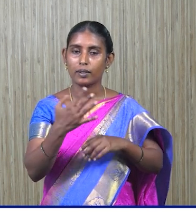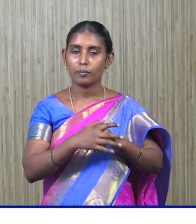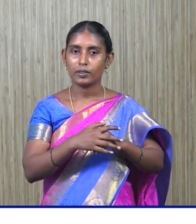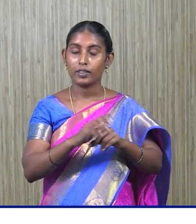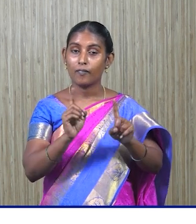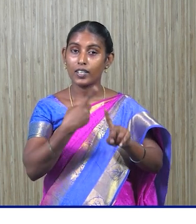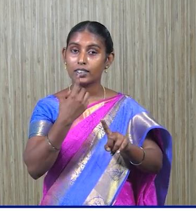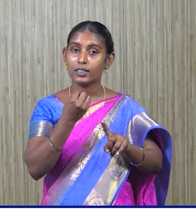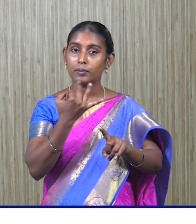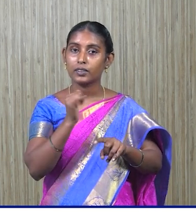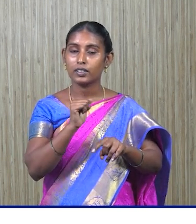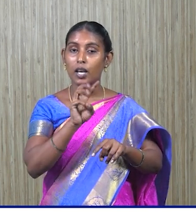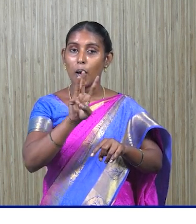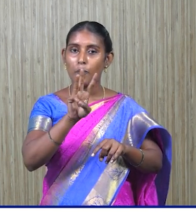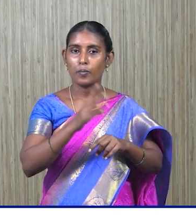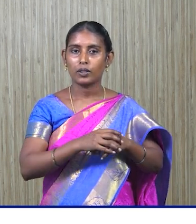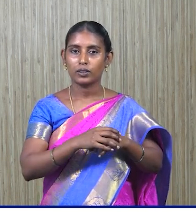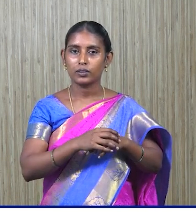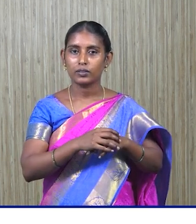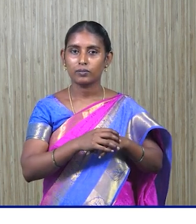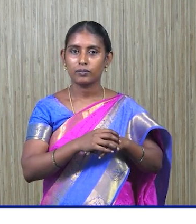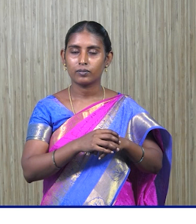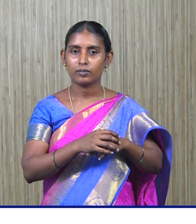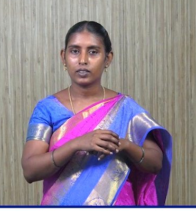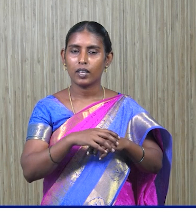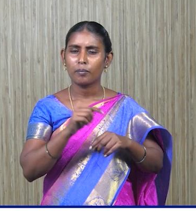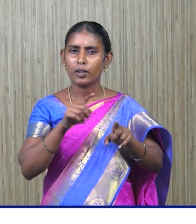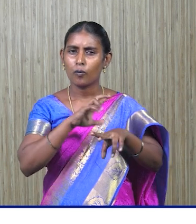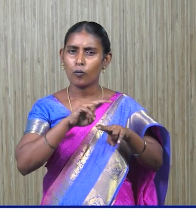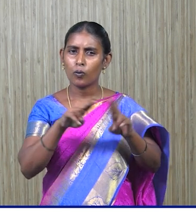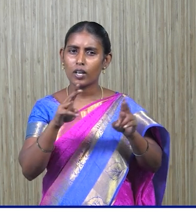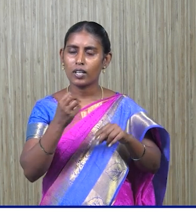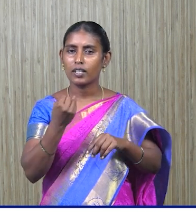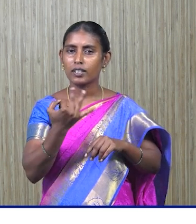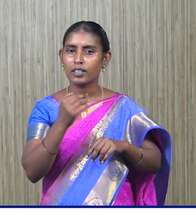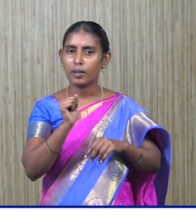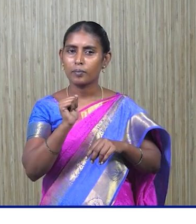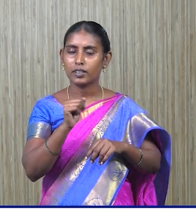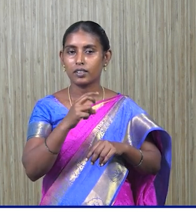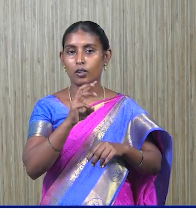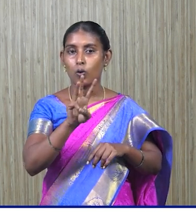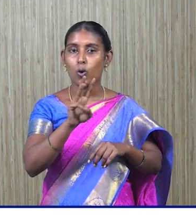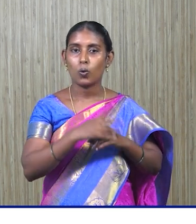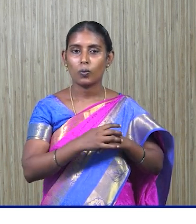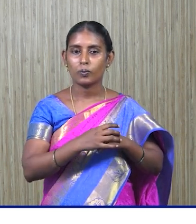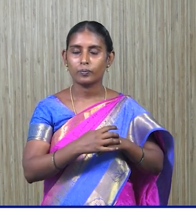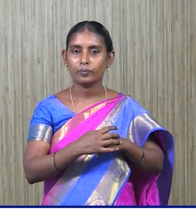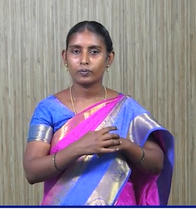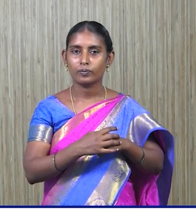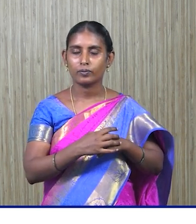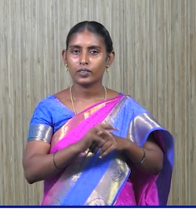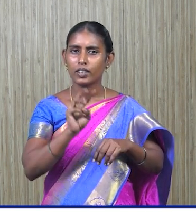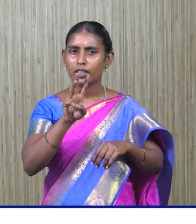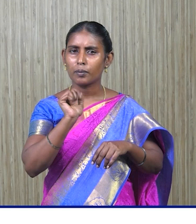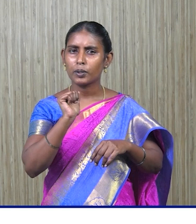உள்ள முதல் எழுத்து என்ன? டபிள்யூ. அப்போ முழு எண்களை எந்த எழுத்தால் நாம் குறிக்கலாம்? டபிள்யூ என்ற எழுத்தால் குறிக்கலாம். இப்போ இந்த டபிள்யூ என்ற